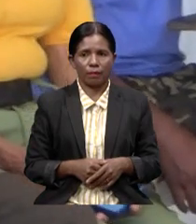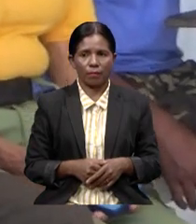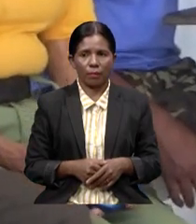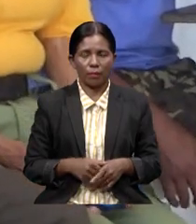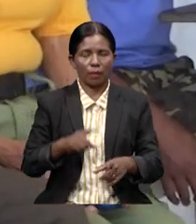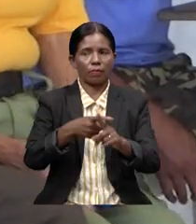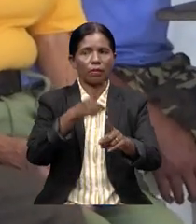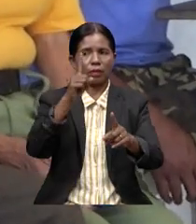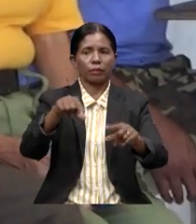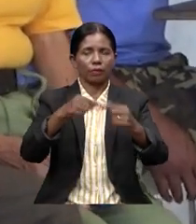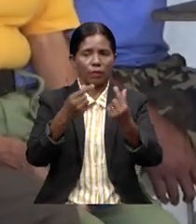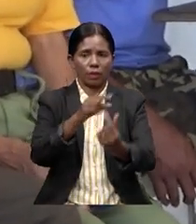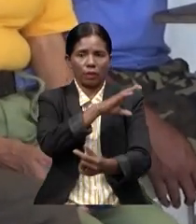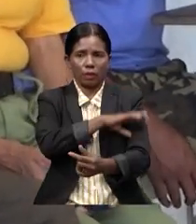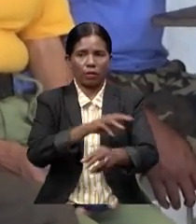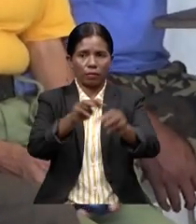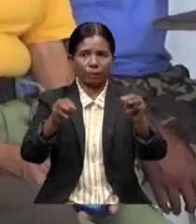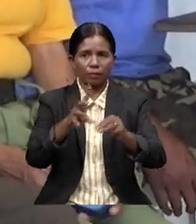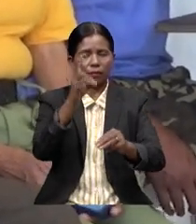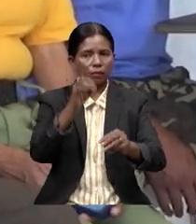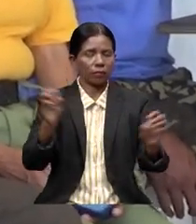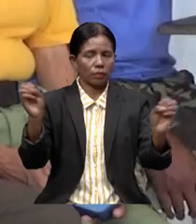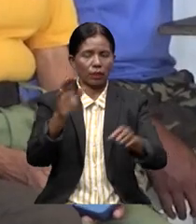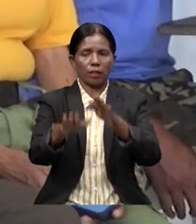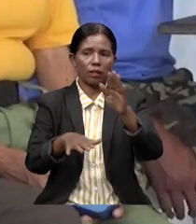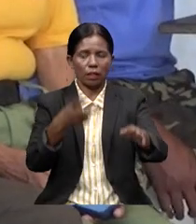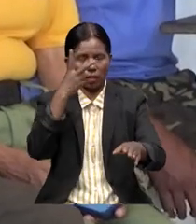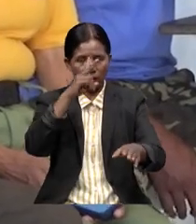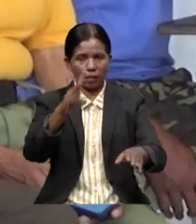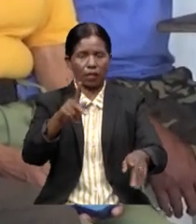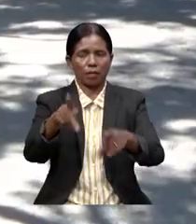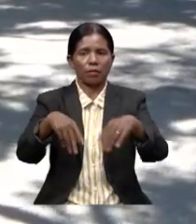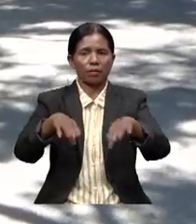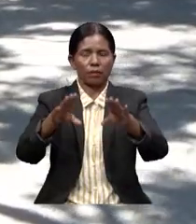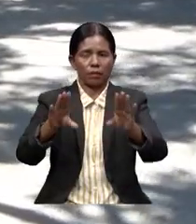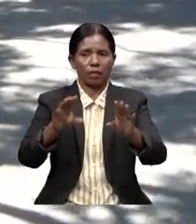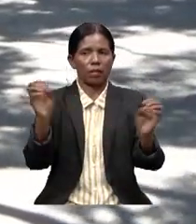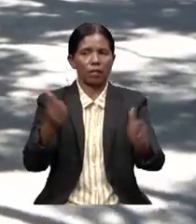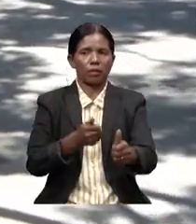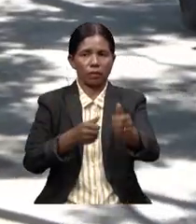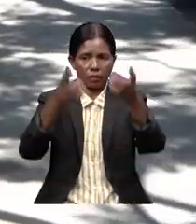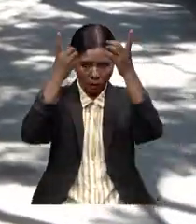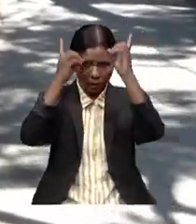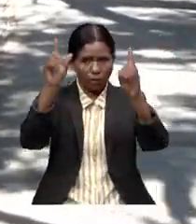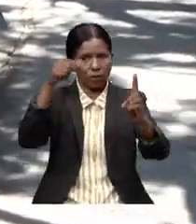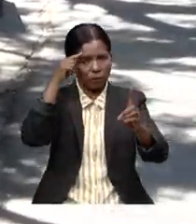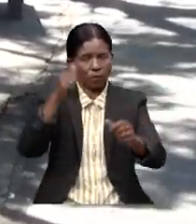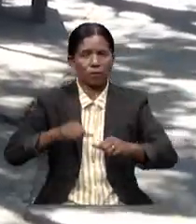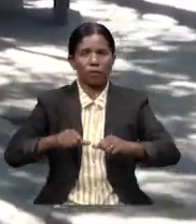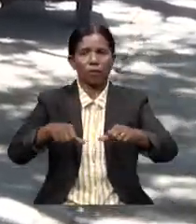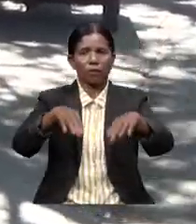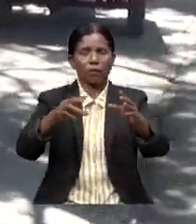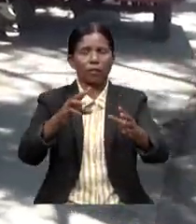Durante fulang idaona, ekipa Guard Rajasthan Município Dili lahalo patrullamento ho di kontrola vendedor sila ni bela kumpri di sejang guvernu ho di kontinua fang